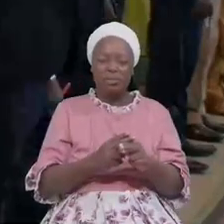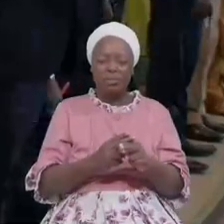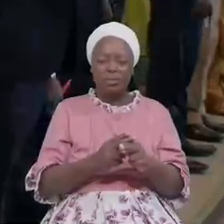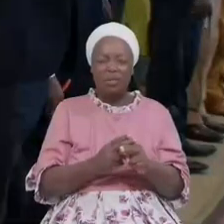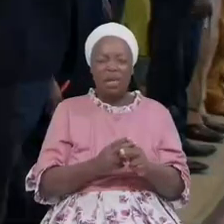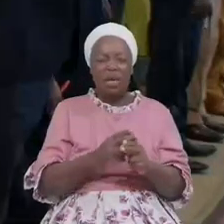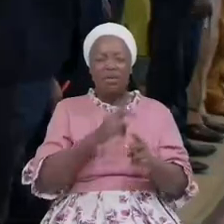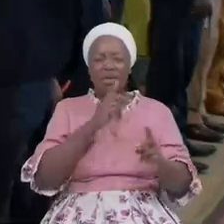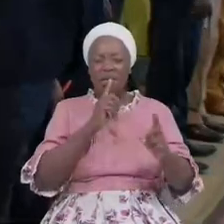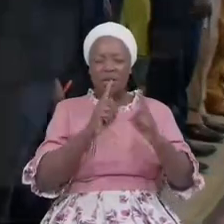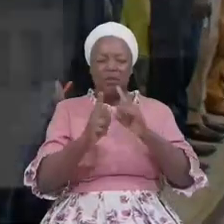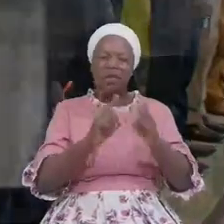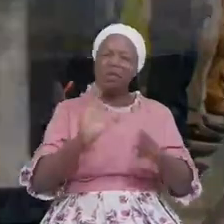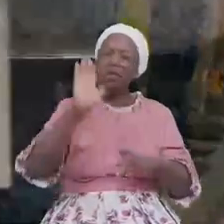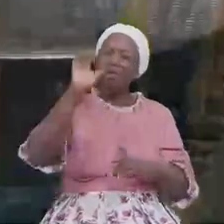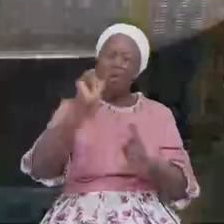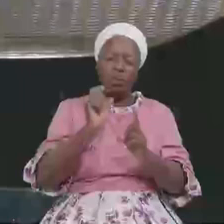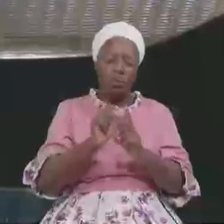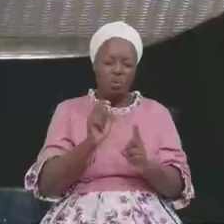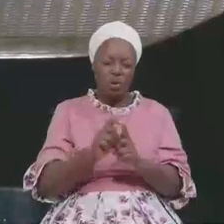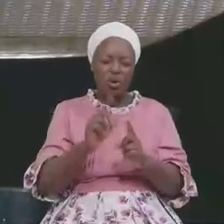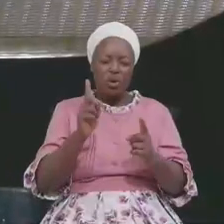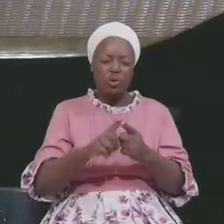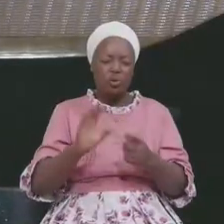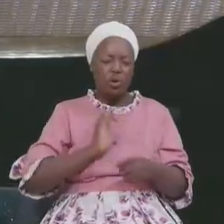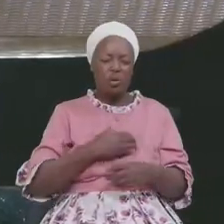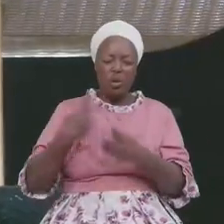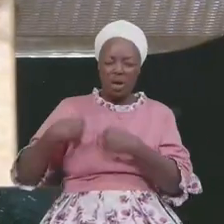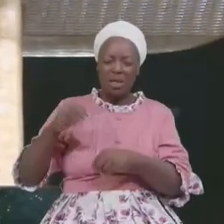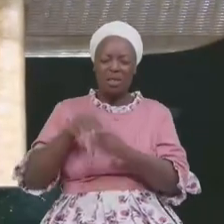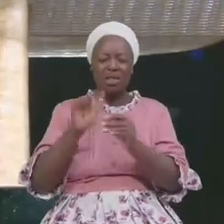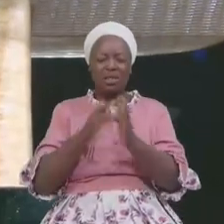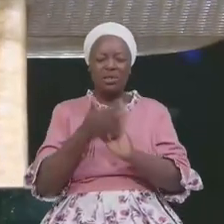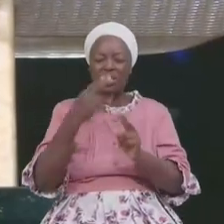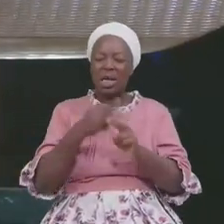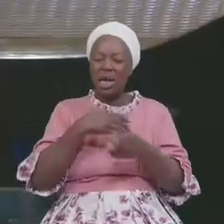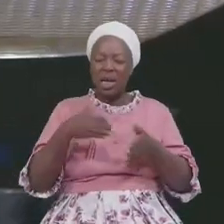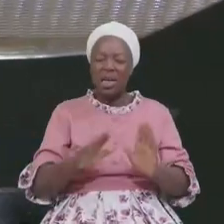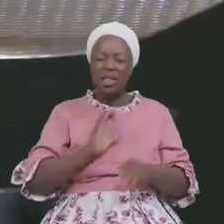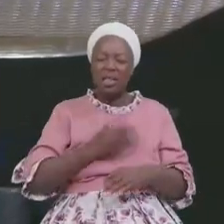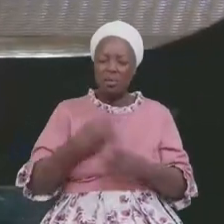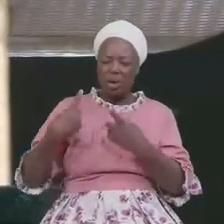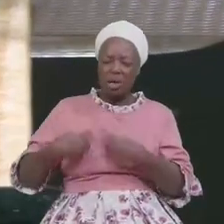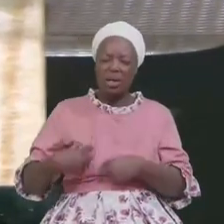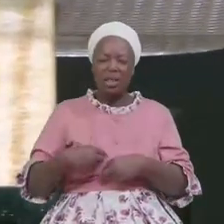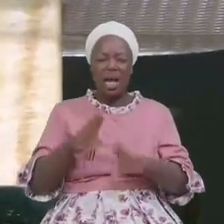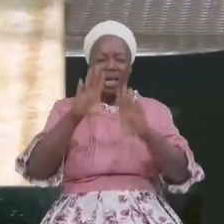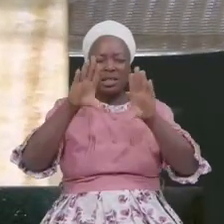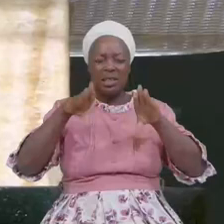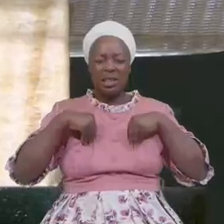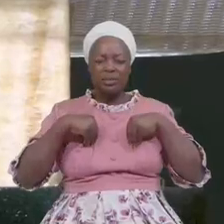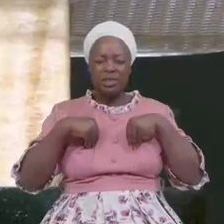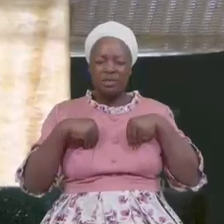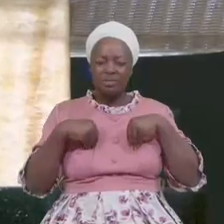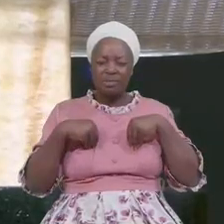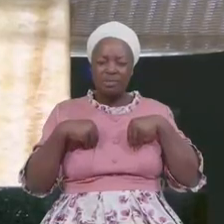Parle, envoie ta parole à nos cœurs et que nos cœurs acceptent,